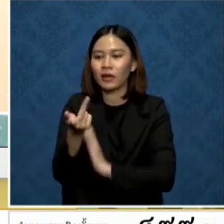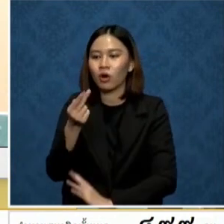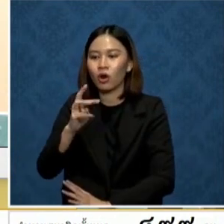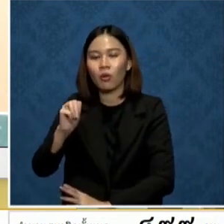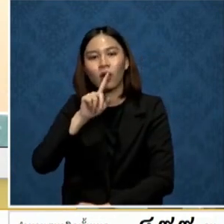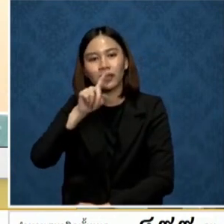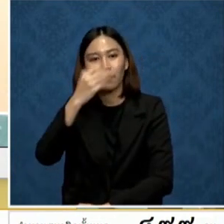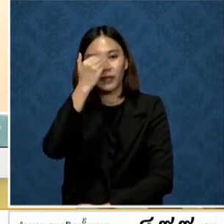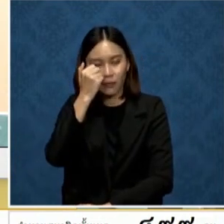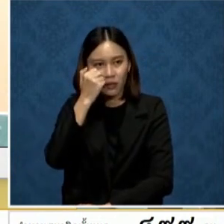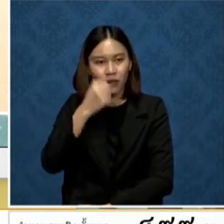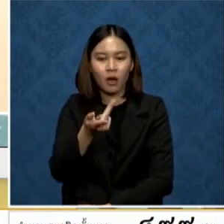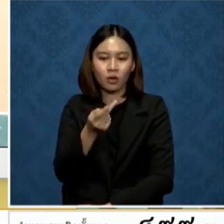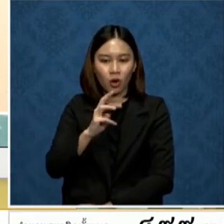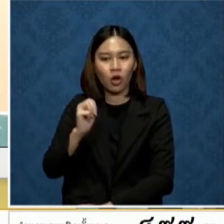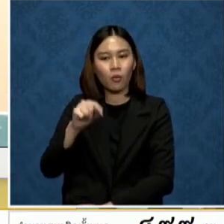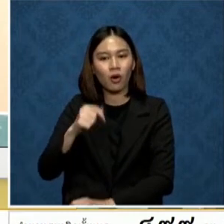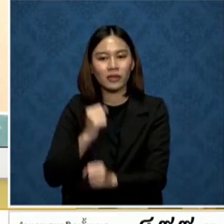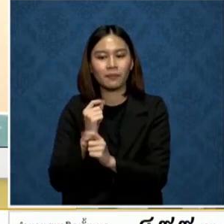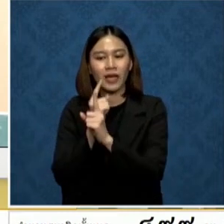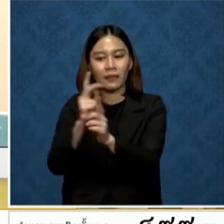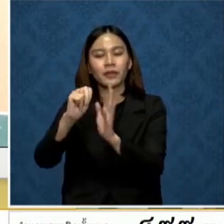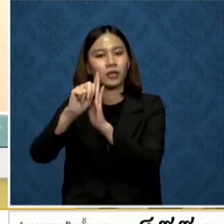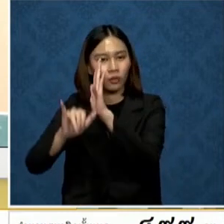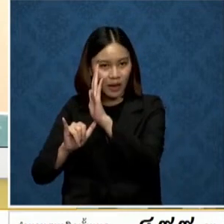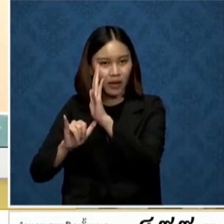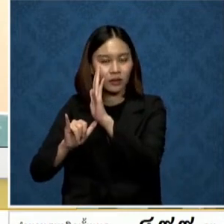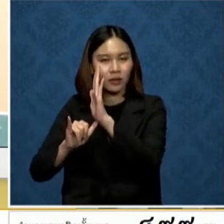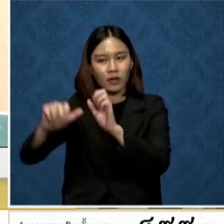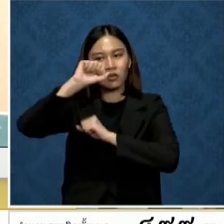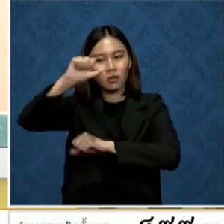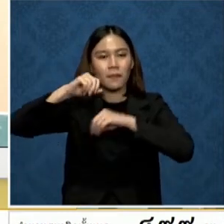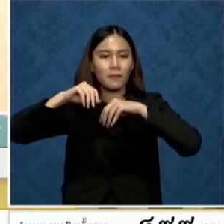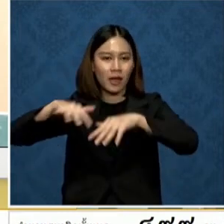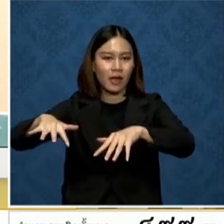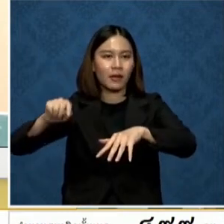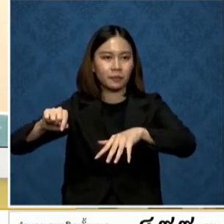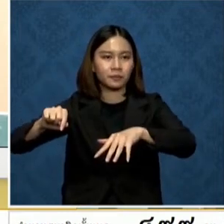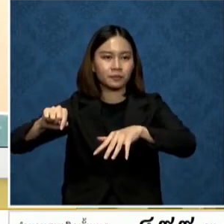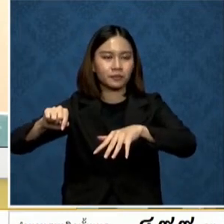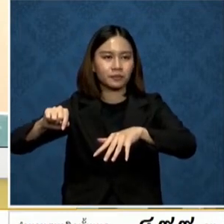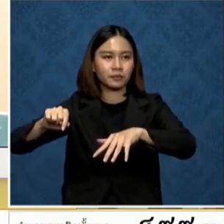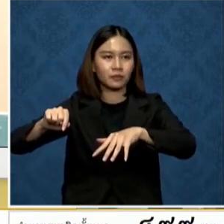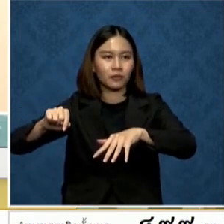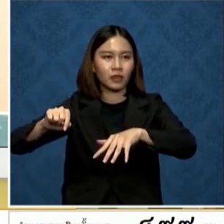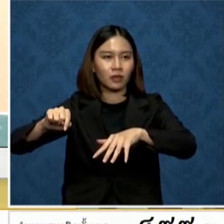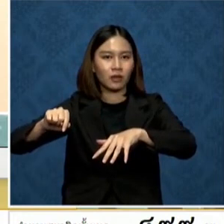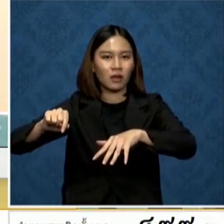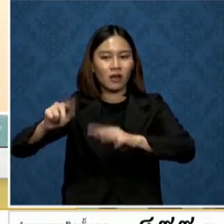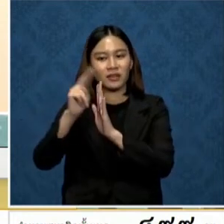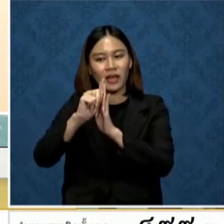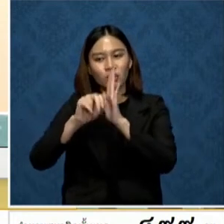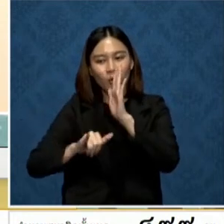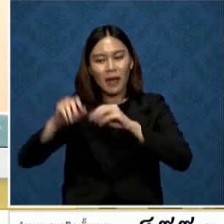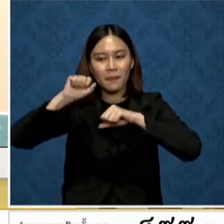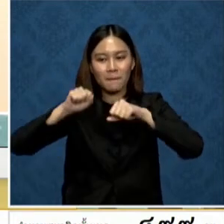ครมเพราะครมเขาจะต้องไปทำตามนโยบายที่เขาประกาศไว้ท่านประธานเขาประกาศนโยบายไว้ยังไง